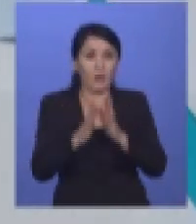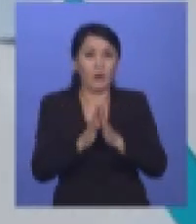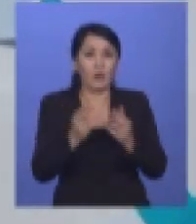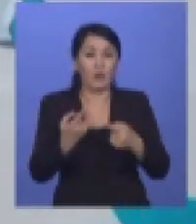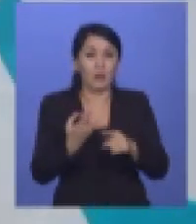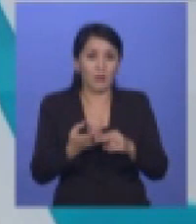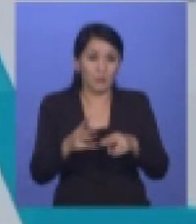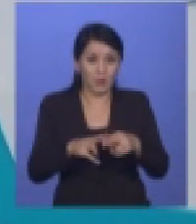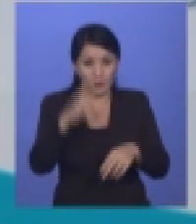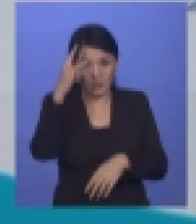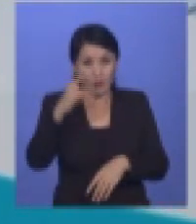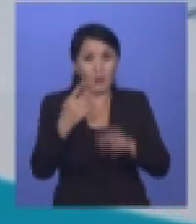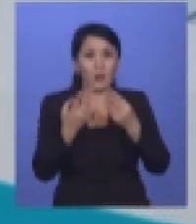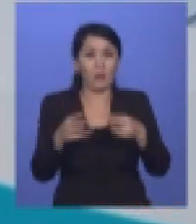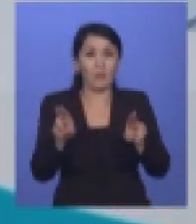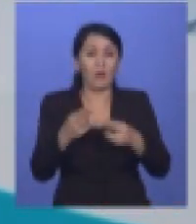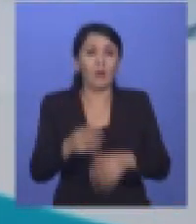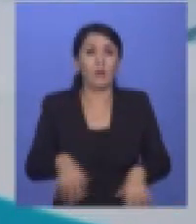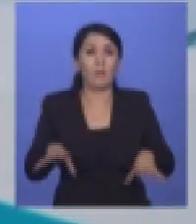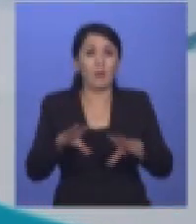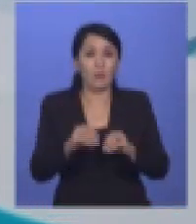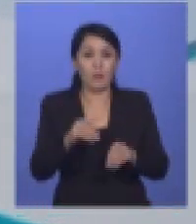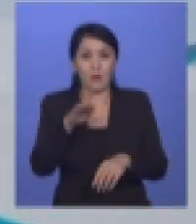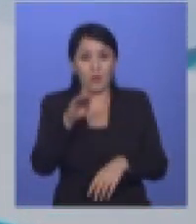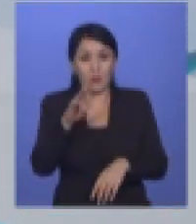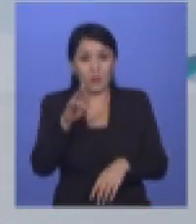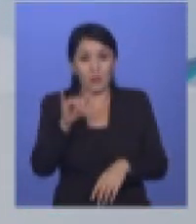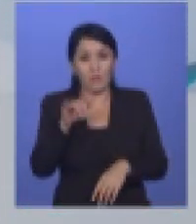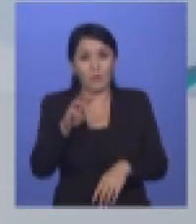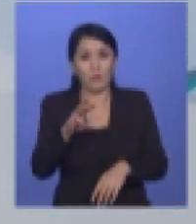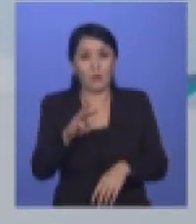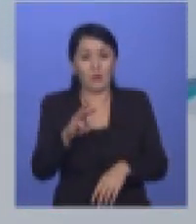ішінде қазақ халық әуендерінің жазбаларын жинауға арнады. Наум